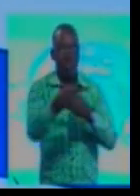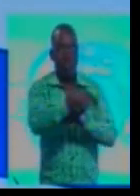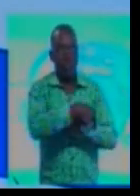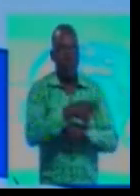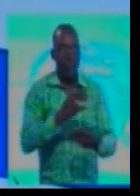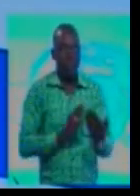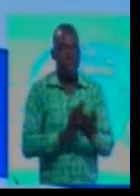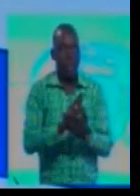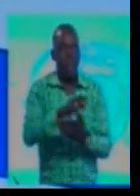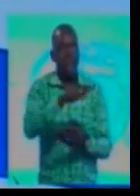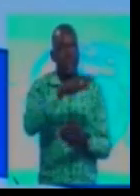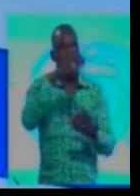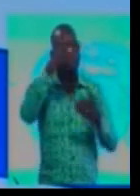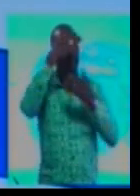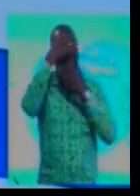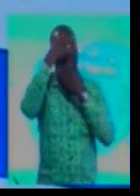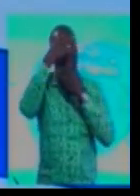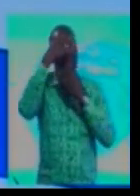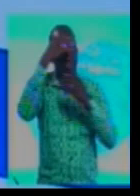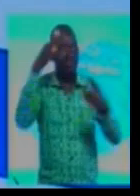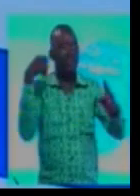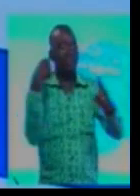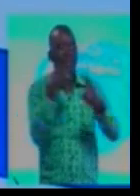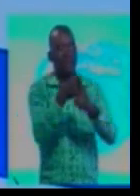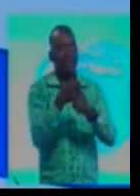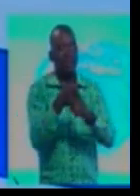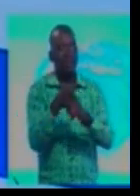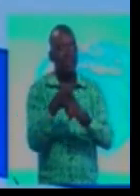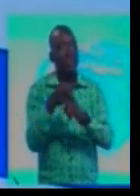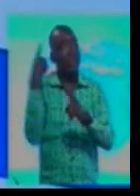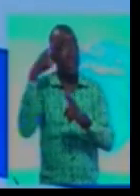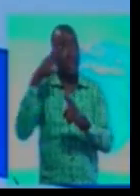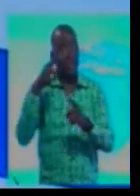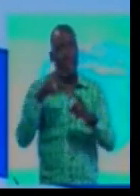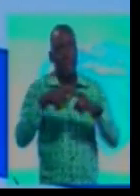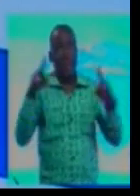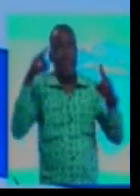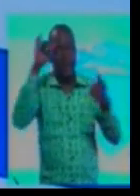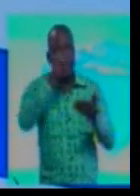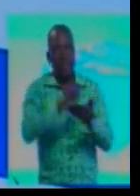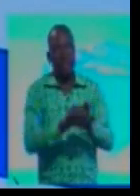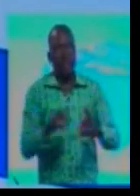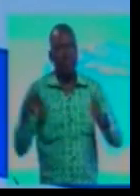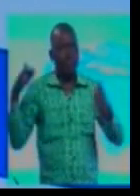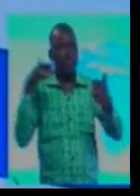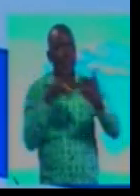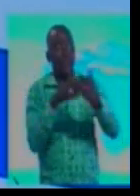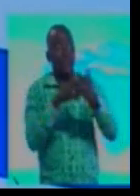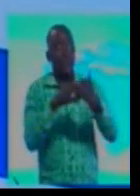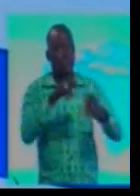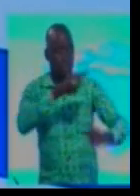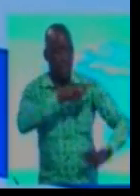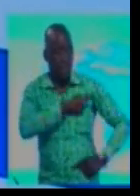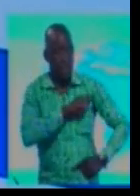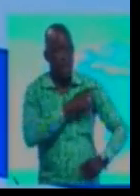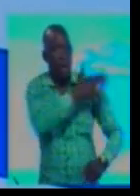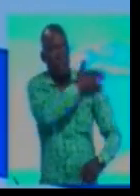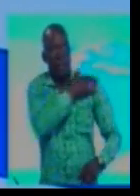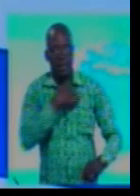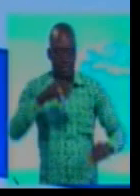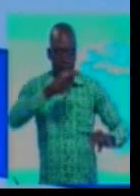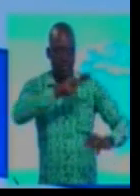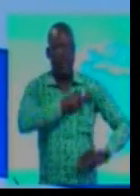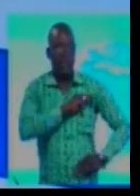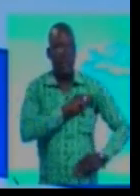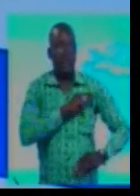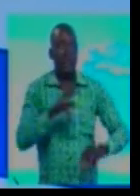des assaillants. Une attaque qui a entraîné une riposte vigoureuse des gendarmes et des militaires